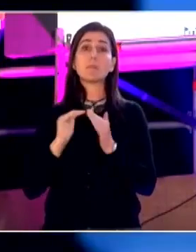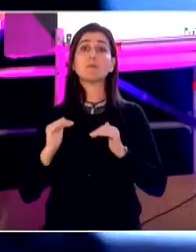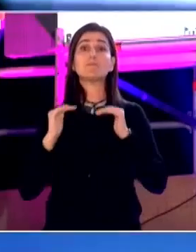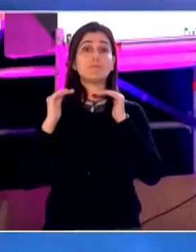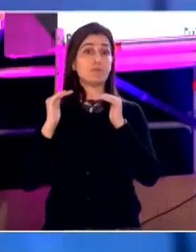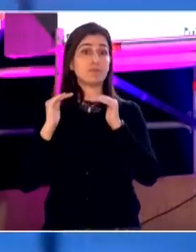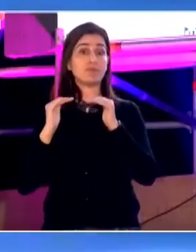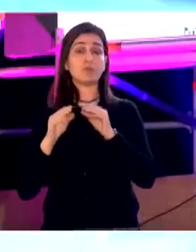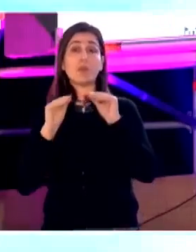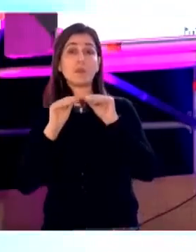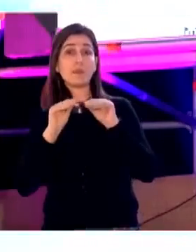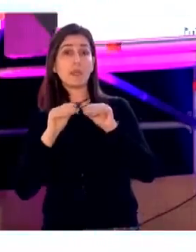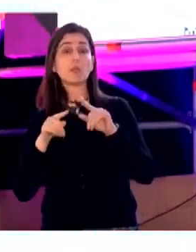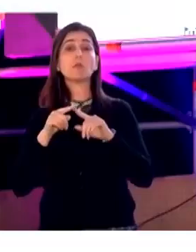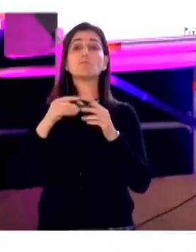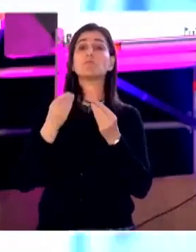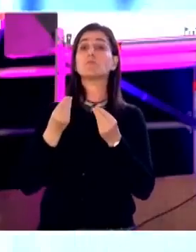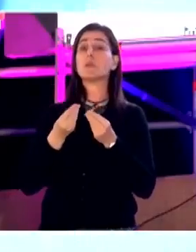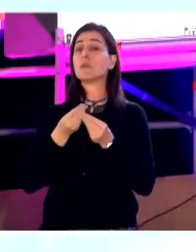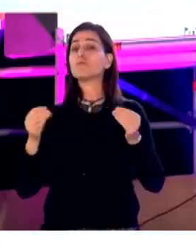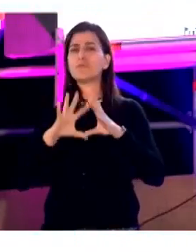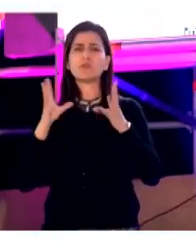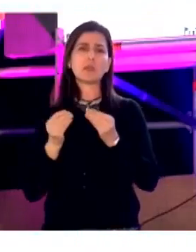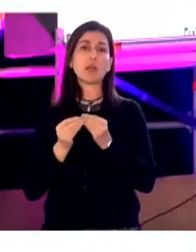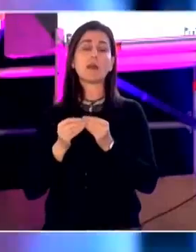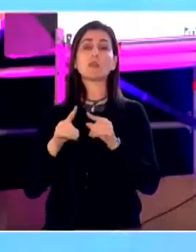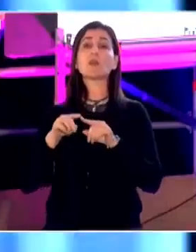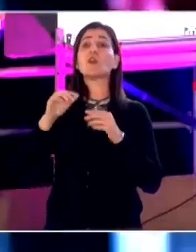dhe shpëtimin në funksion të një Shqipërie moderne.